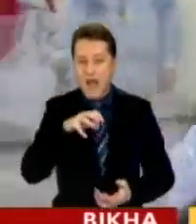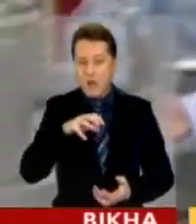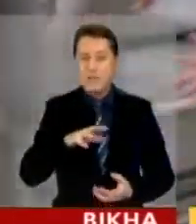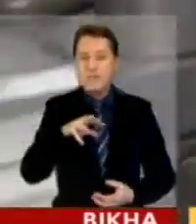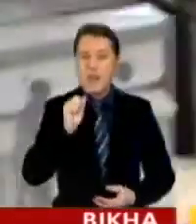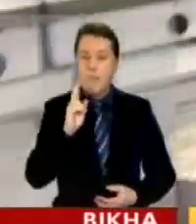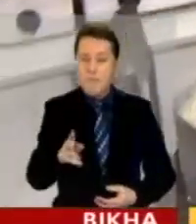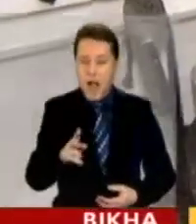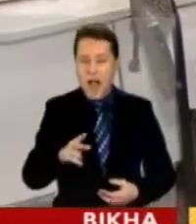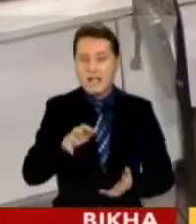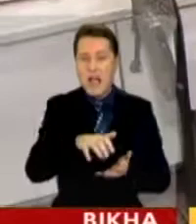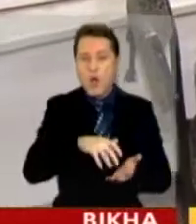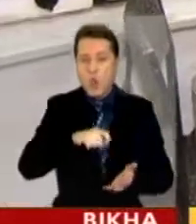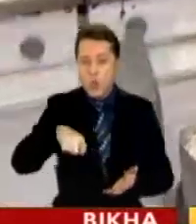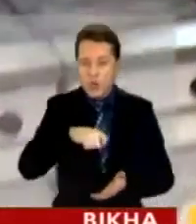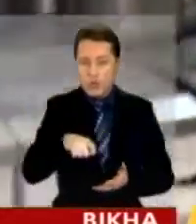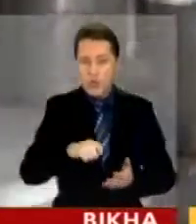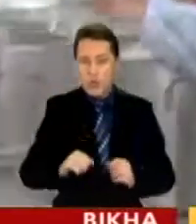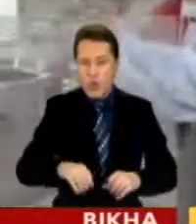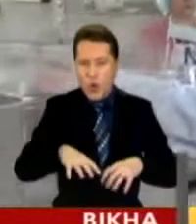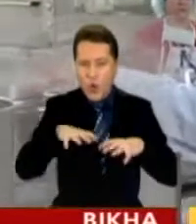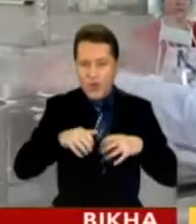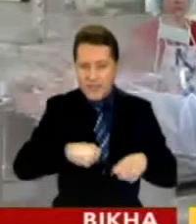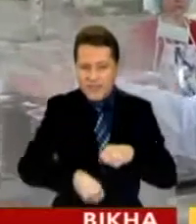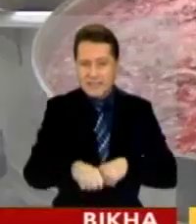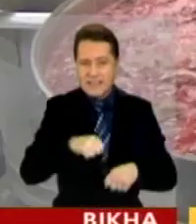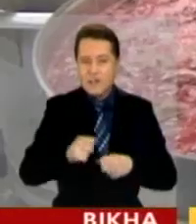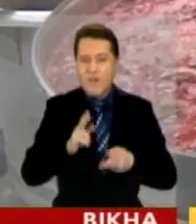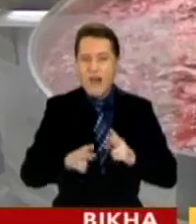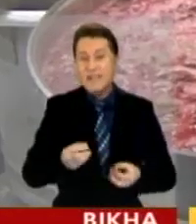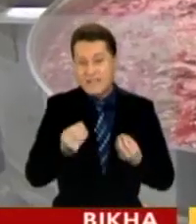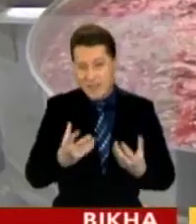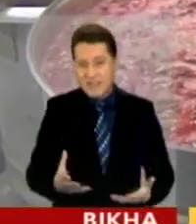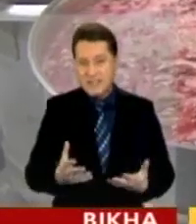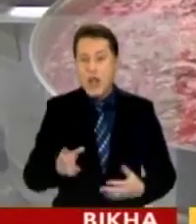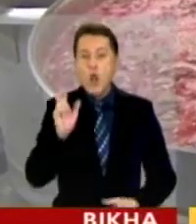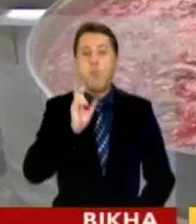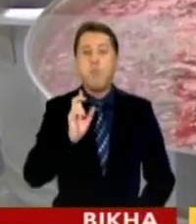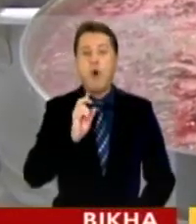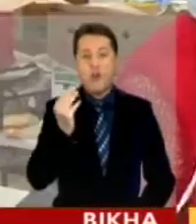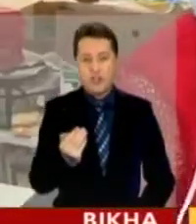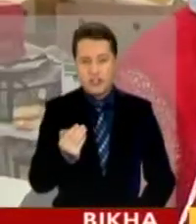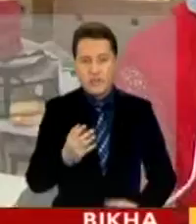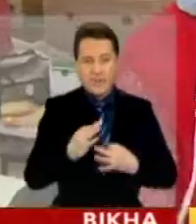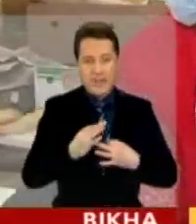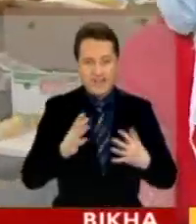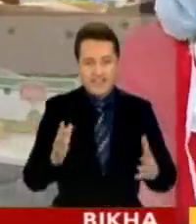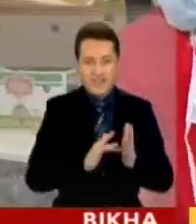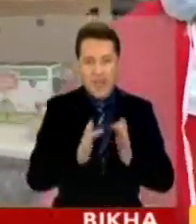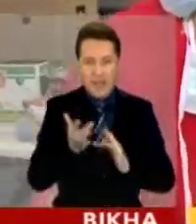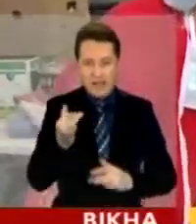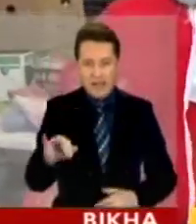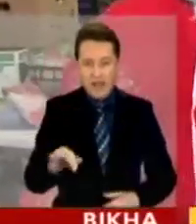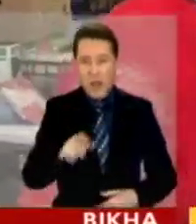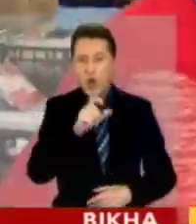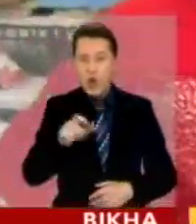куті, доходить тісто і вариться пісний борщ різдвяний. От люди передали